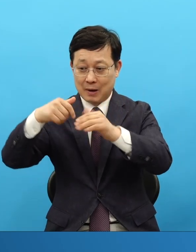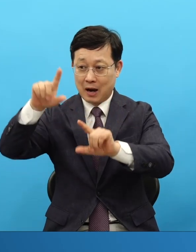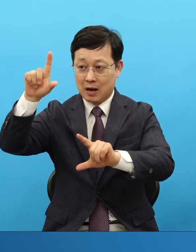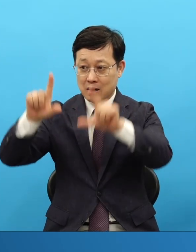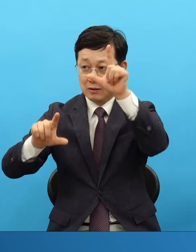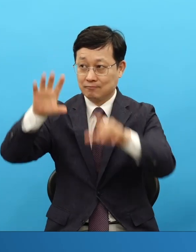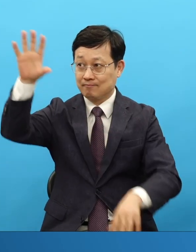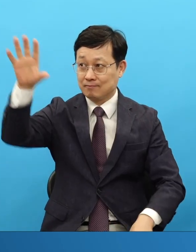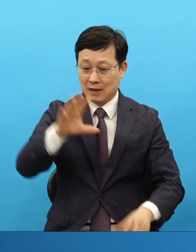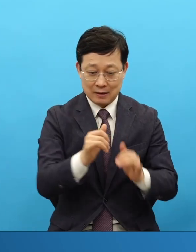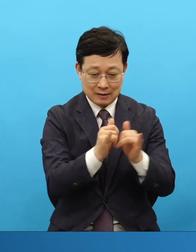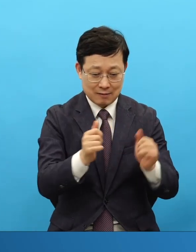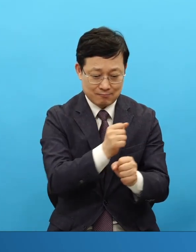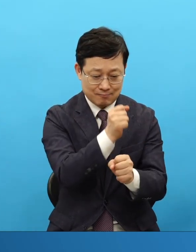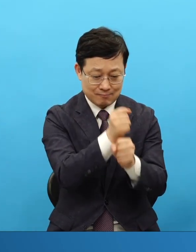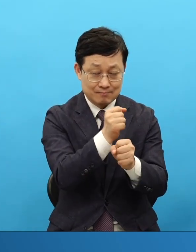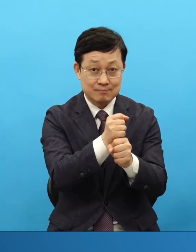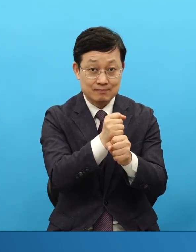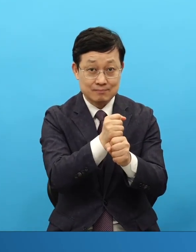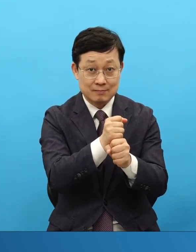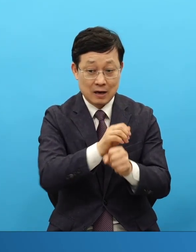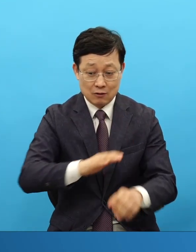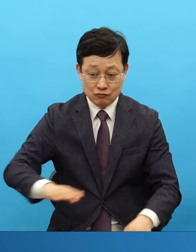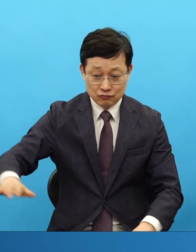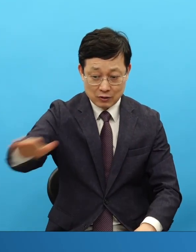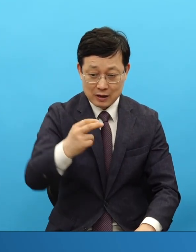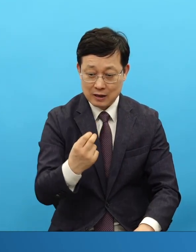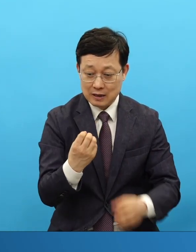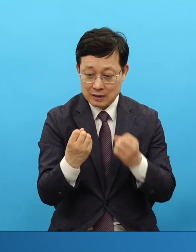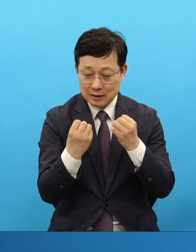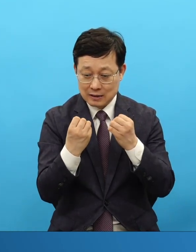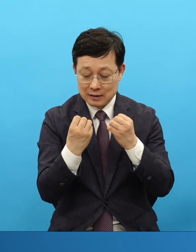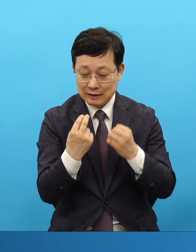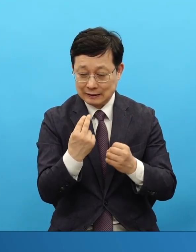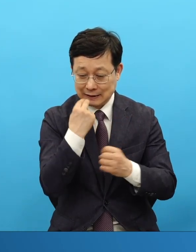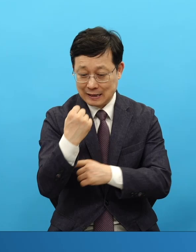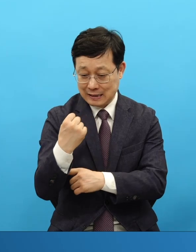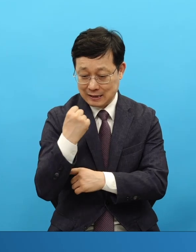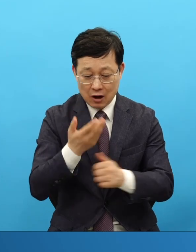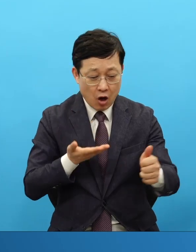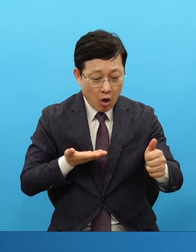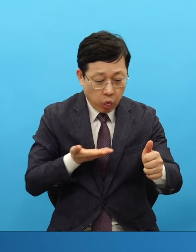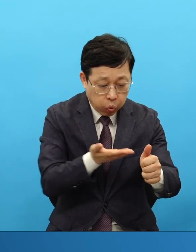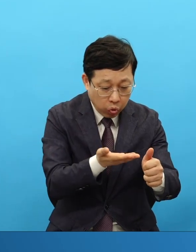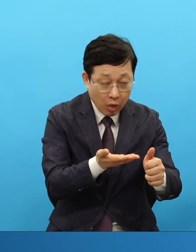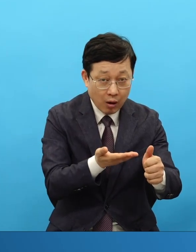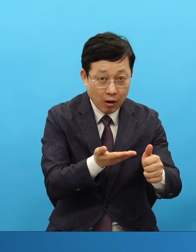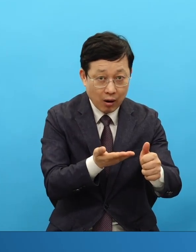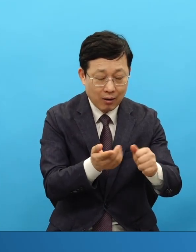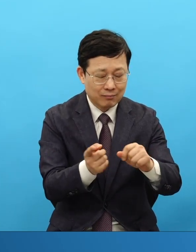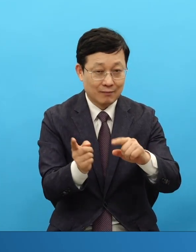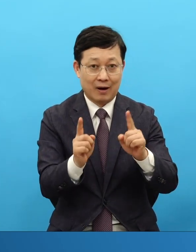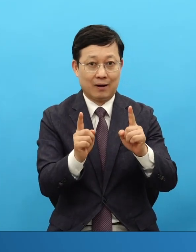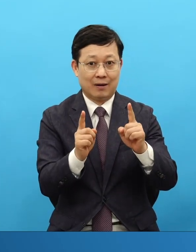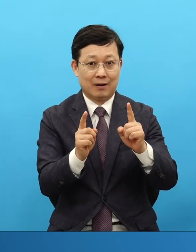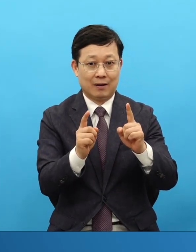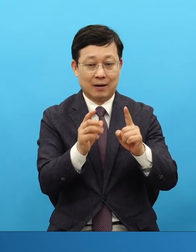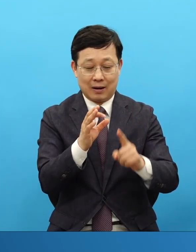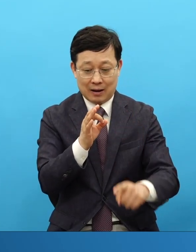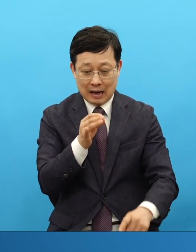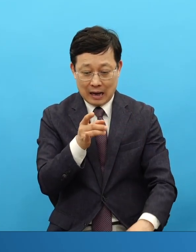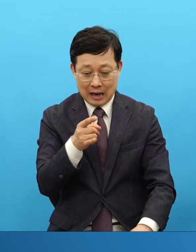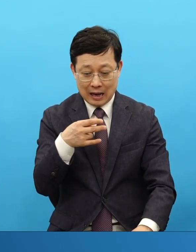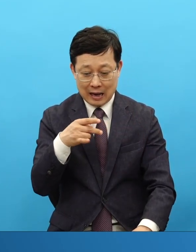us according to His image. 우리에게 생기를 He 불어넣으시고요. breathed in the breath of life. 에덴이라고 하는